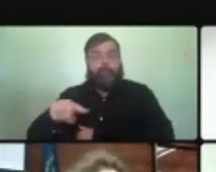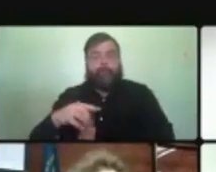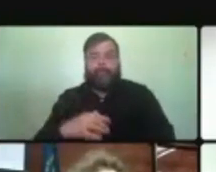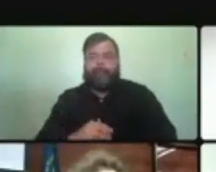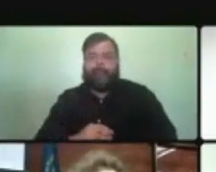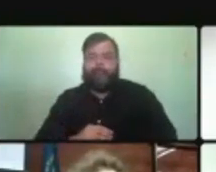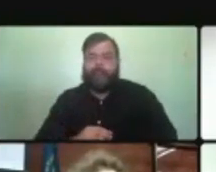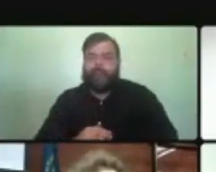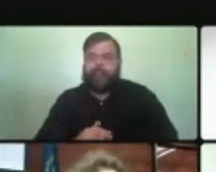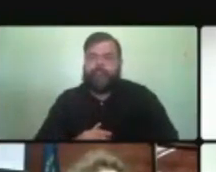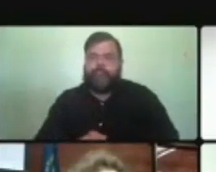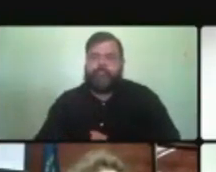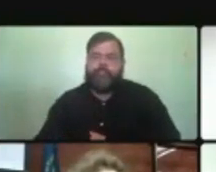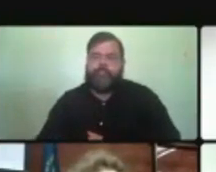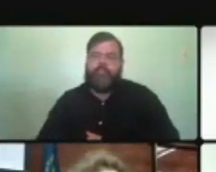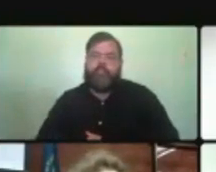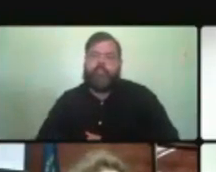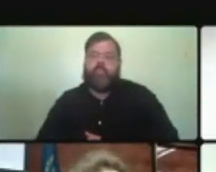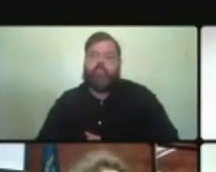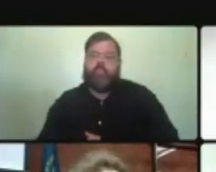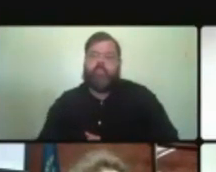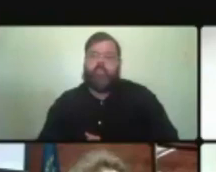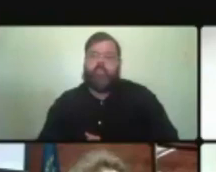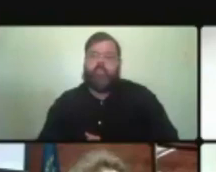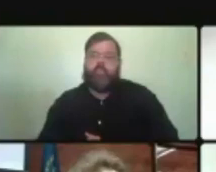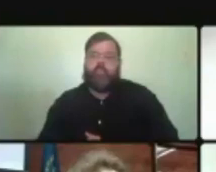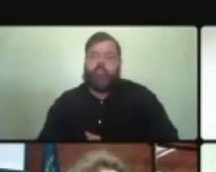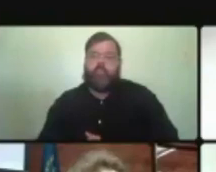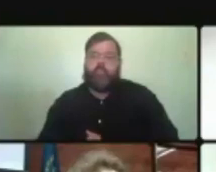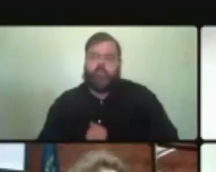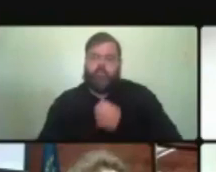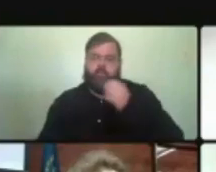ni yepi kuhusiana na namna ambavyo walifanya kazi mwaka uliopita?